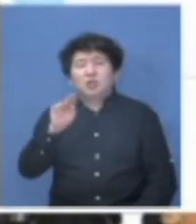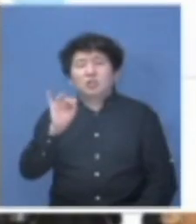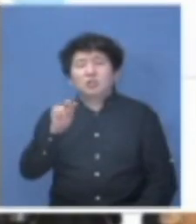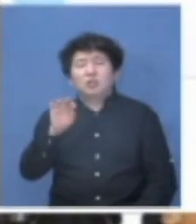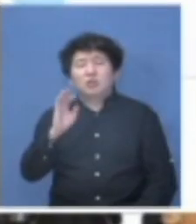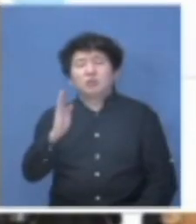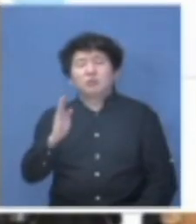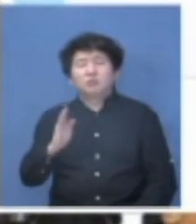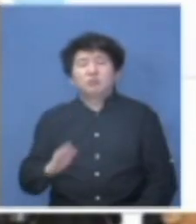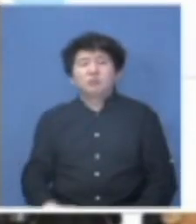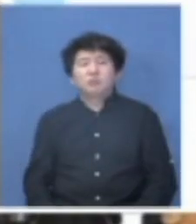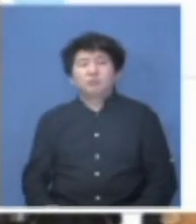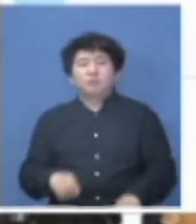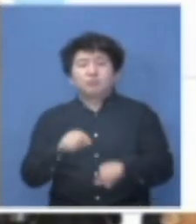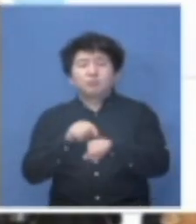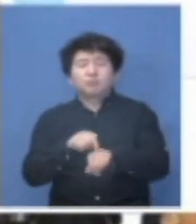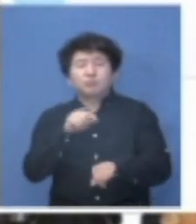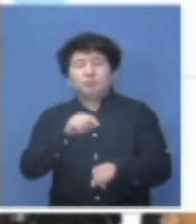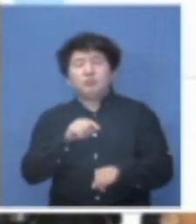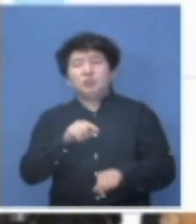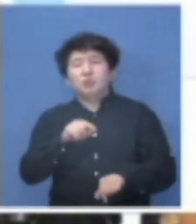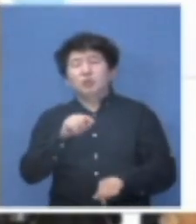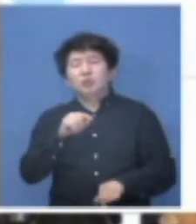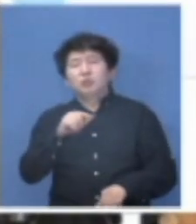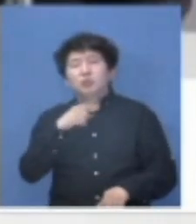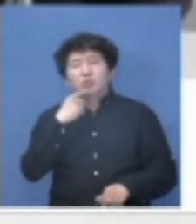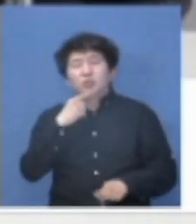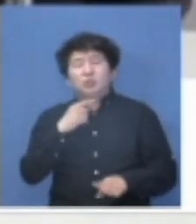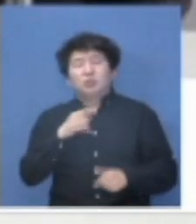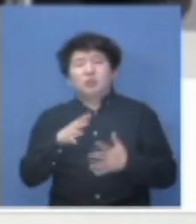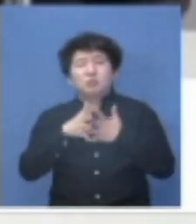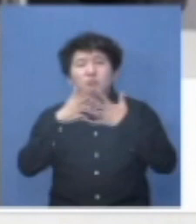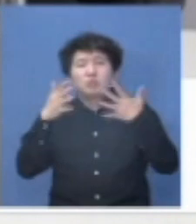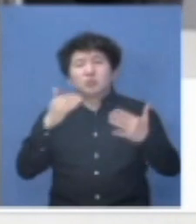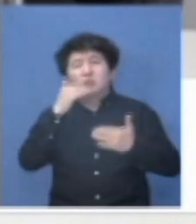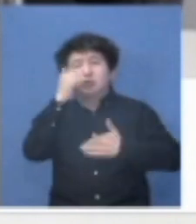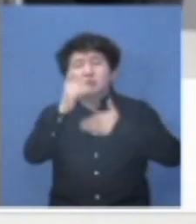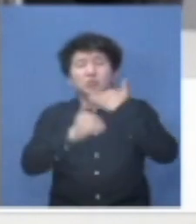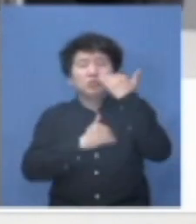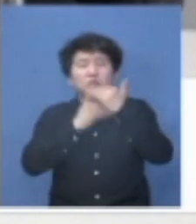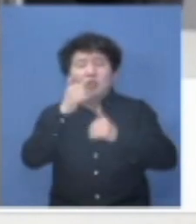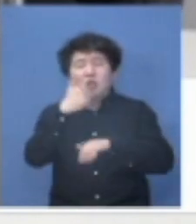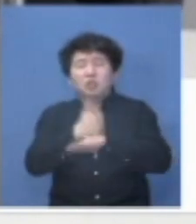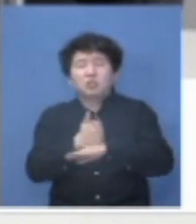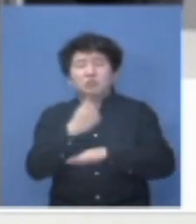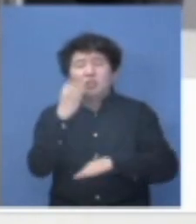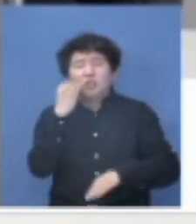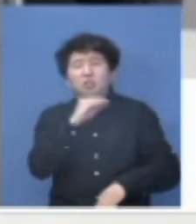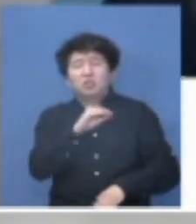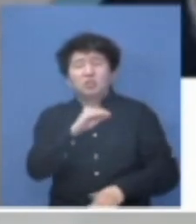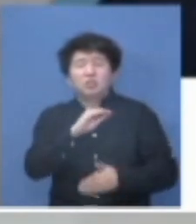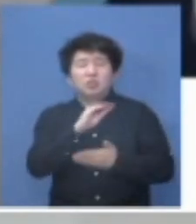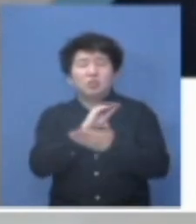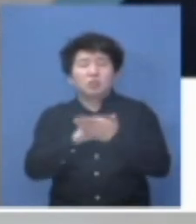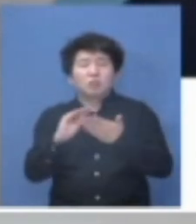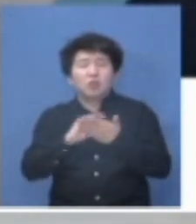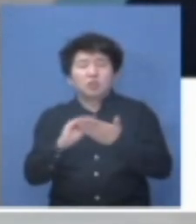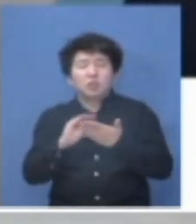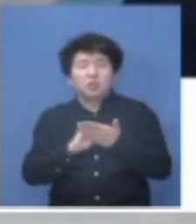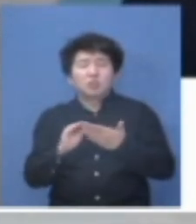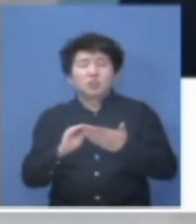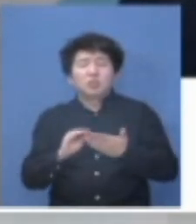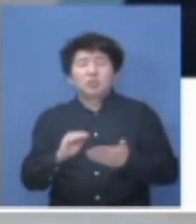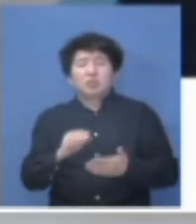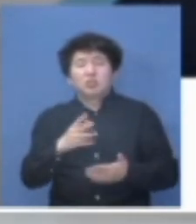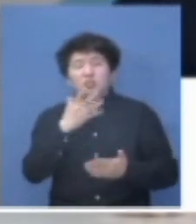Воспитание, чувство патриотизма, любви к своей родине, стремление к большим вершинам. Эти главные качества отражает писатель Жиенбек Рабилулы в